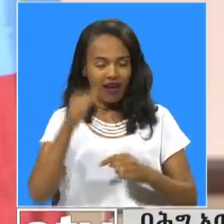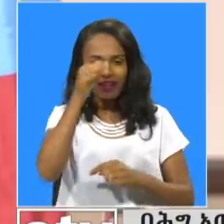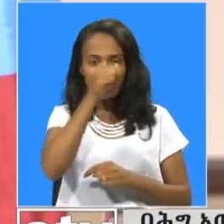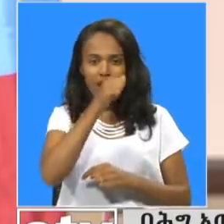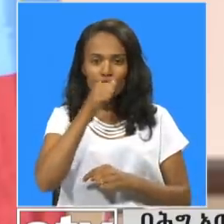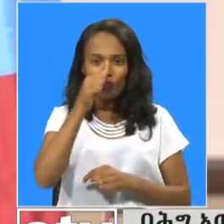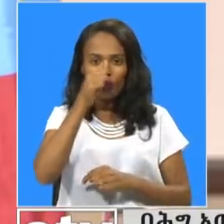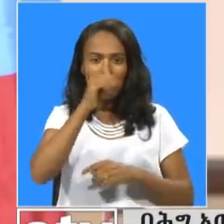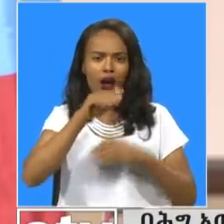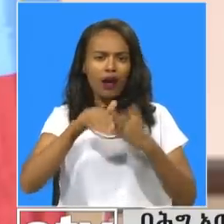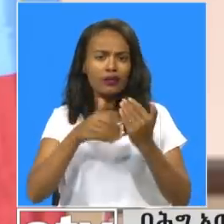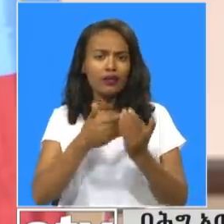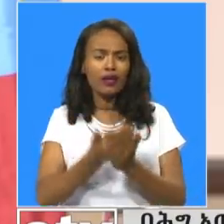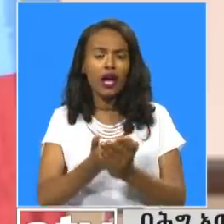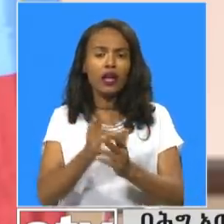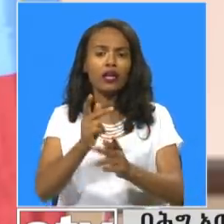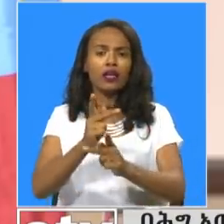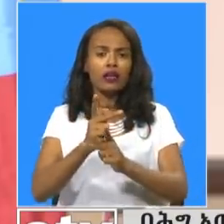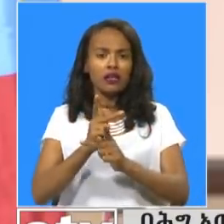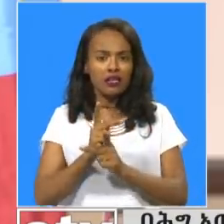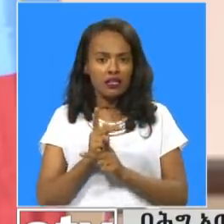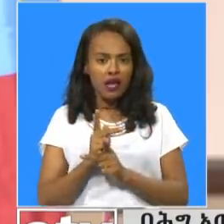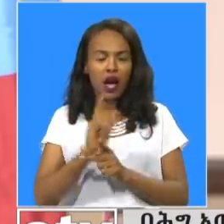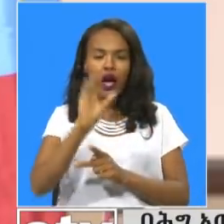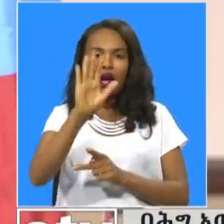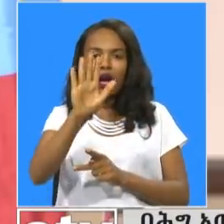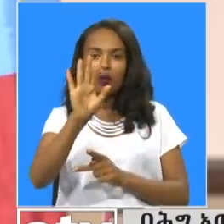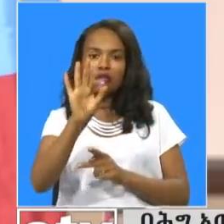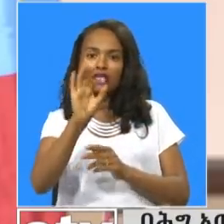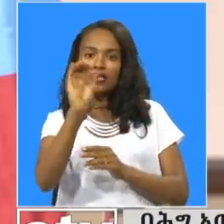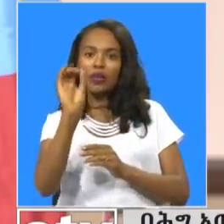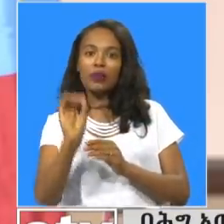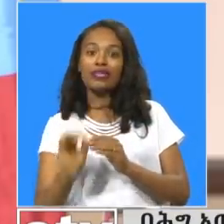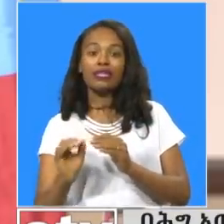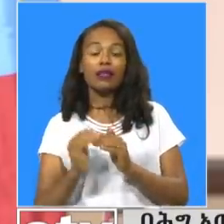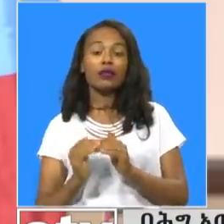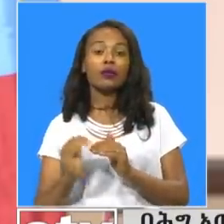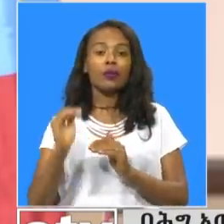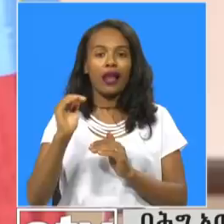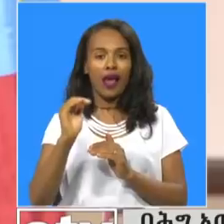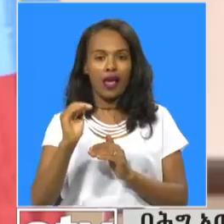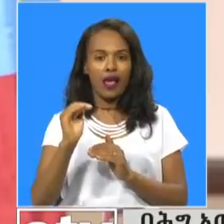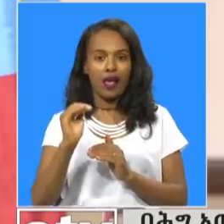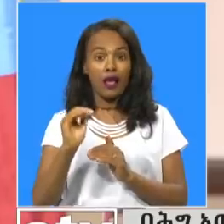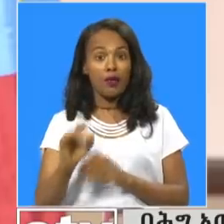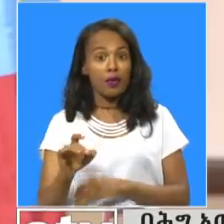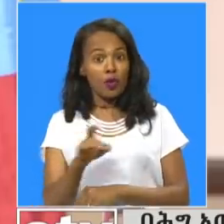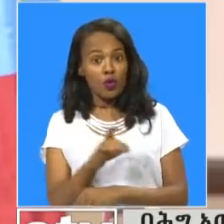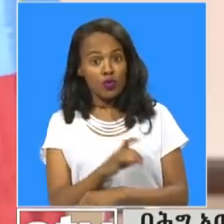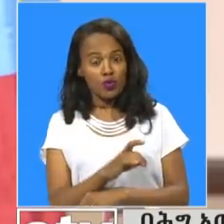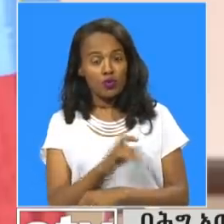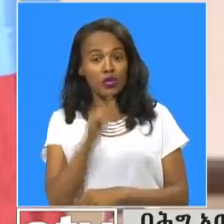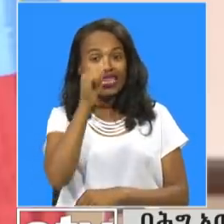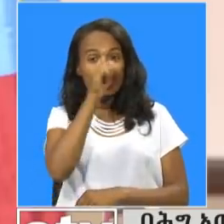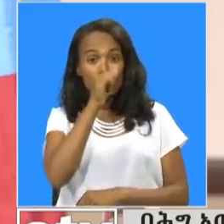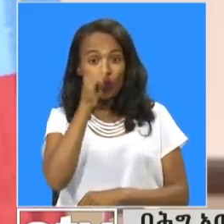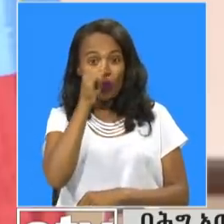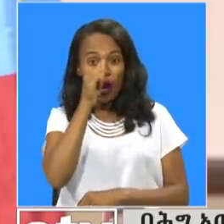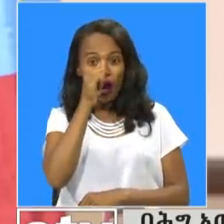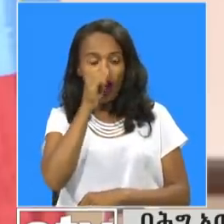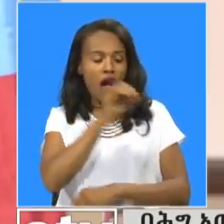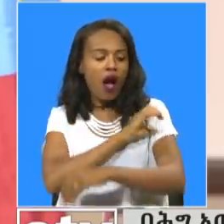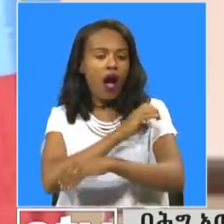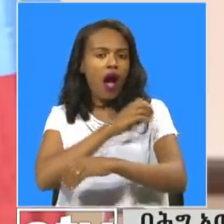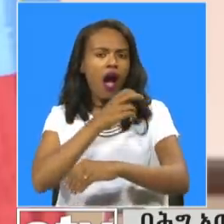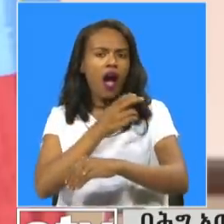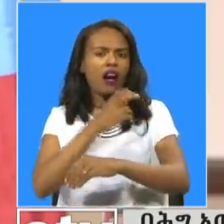የኢትዮጵያ አጠቃላይ እዳ ዴት ከ59% በላይ በመሆኑ ኢትዮጵያ ሃይ